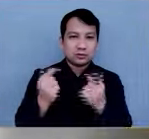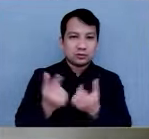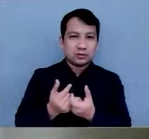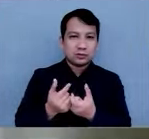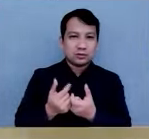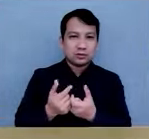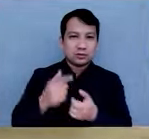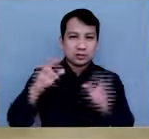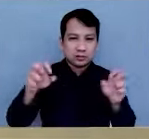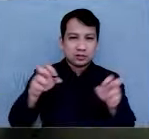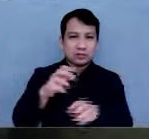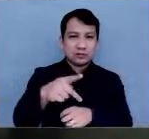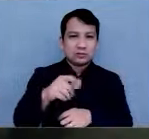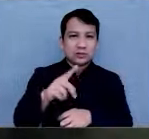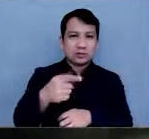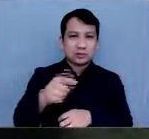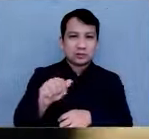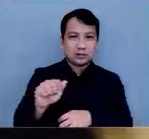Pagtatag.